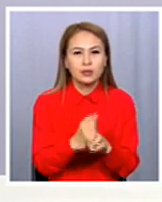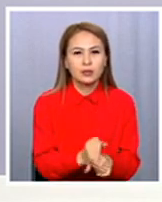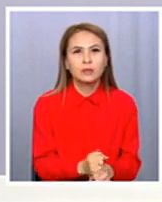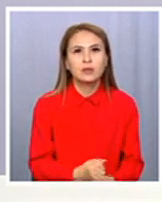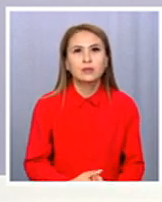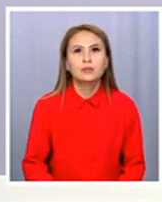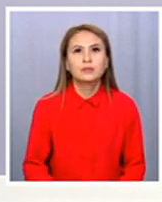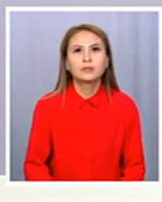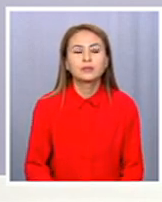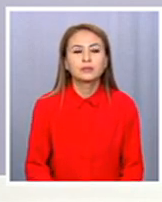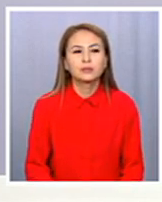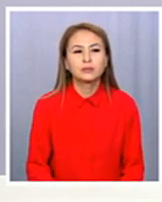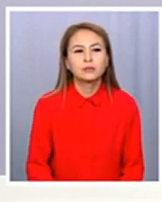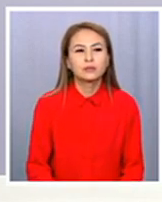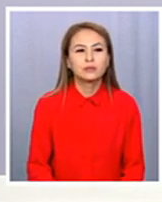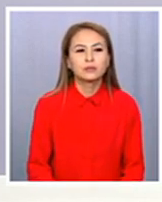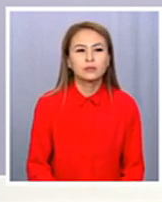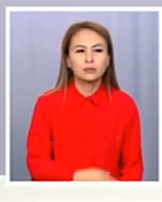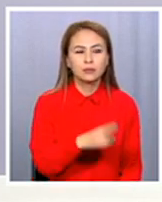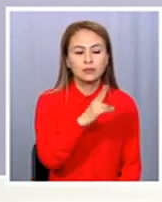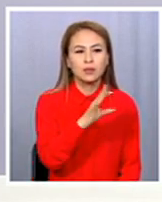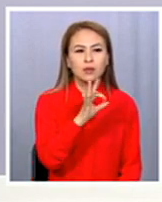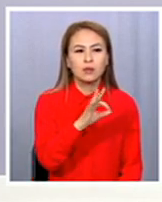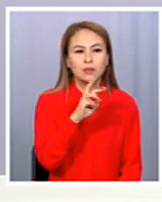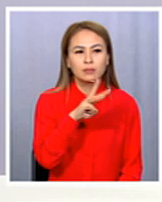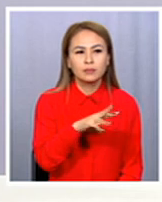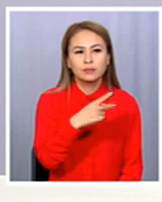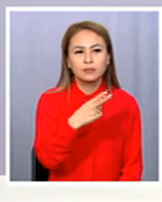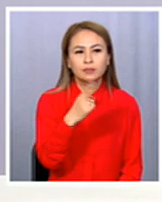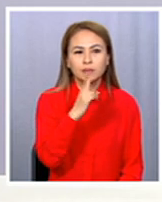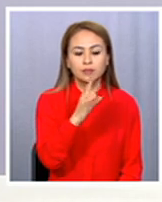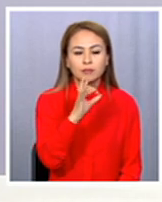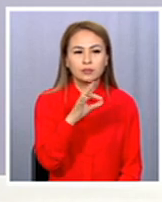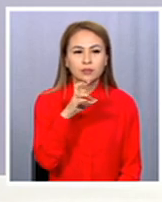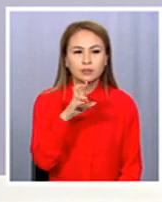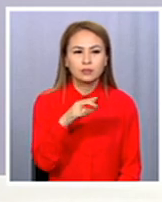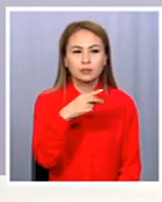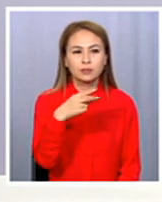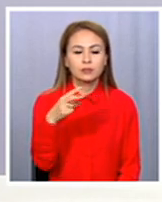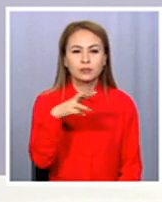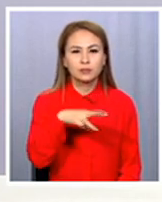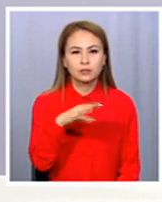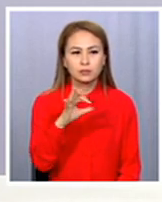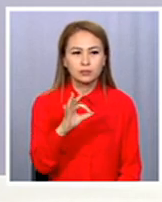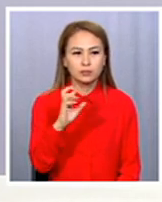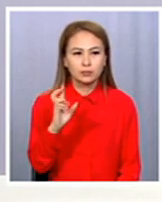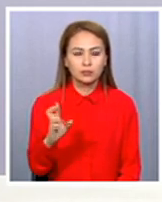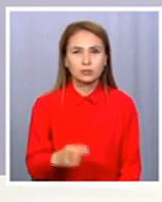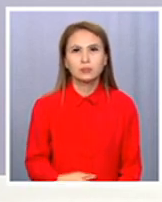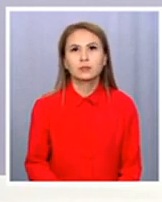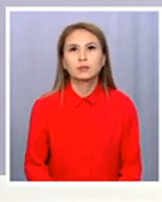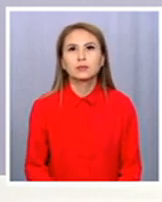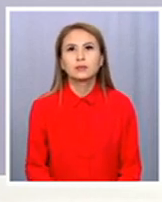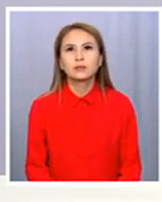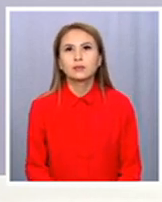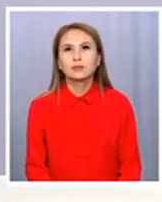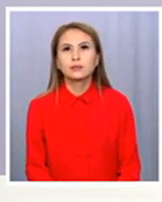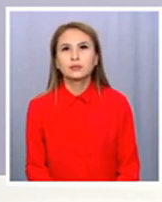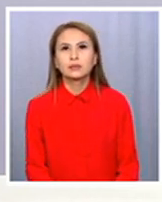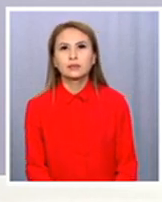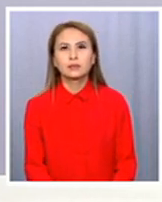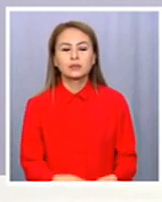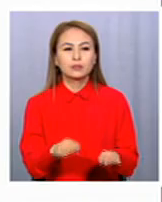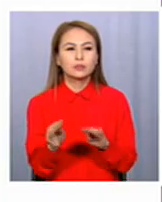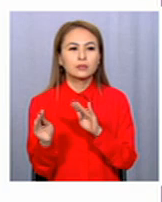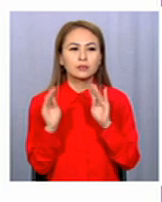қояйық. Неке? КОМ бұрышы КОБ мен МОБ бұрыштарының айырмасына тең. Енді орнына